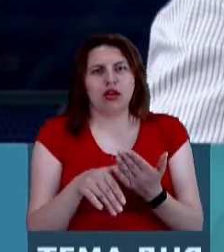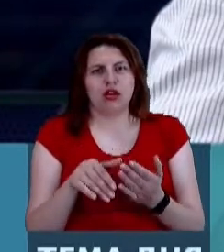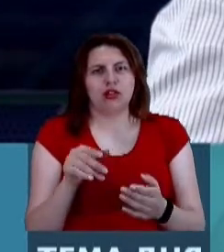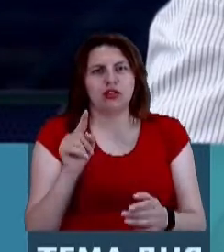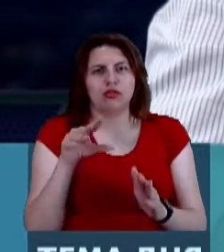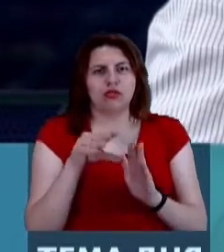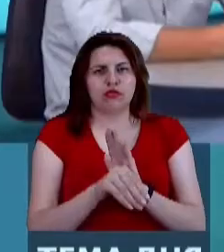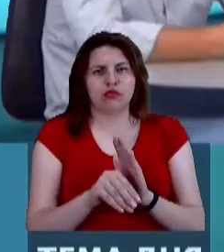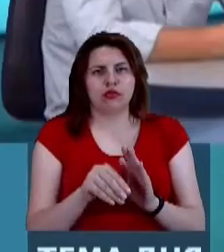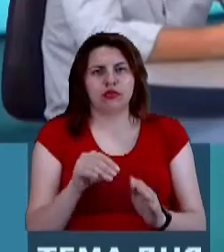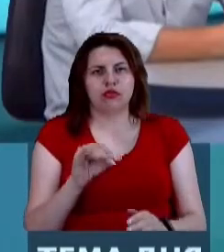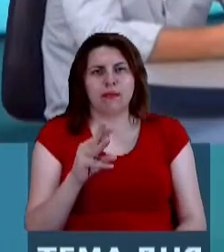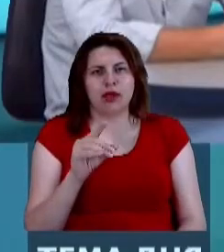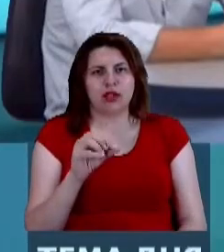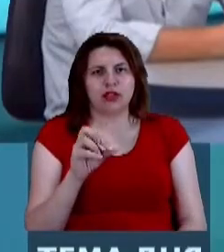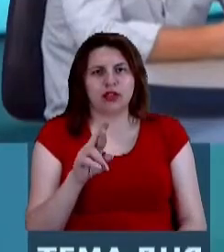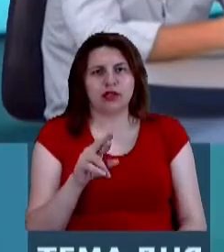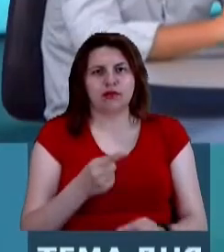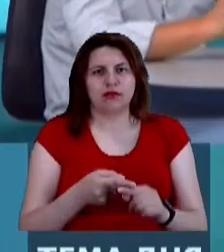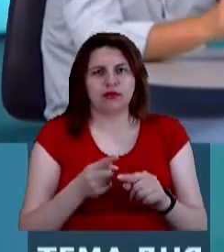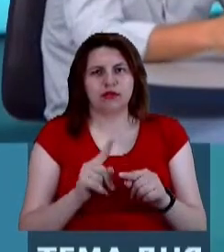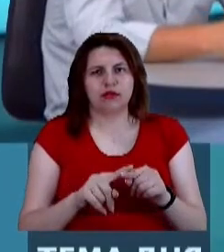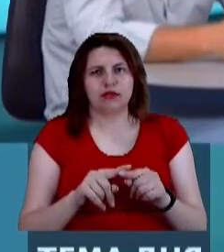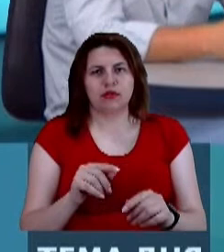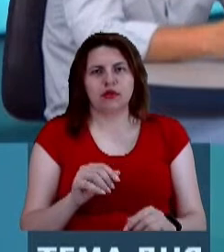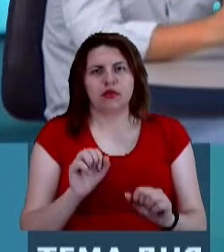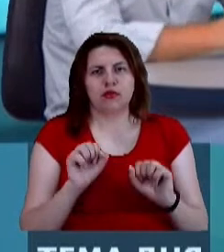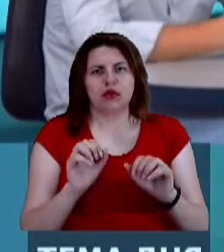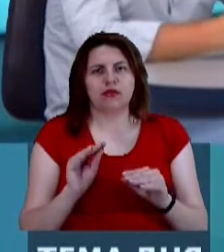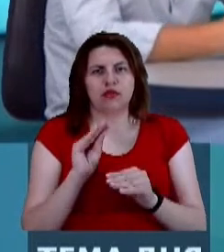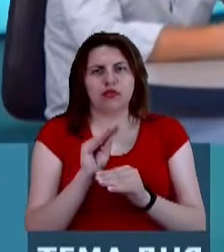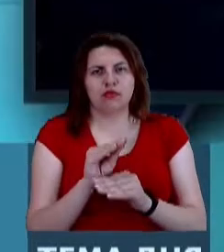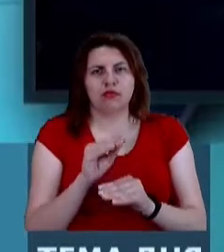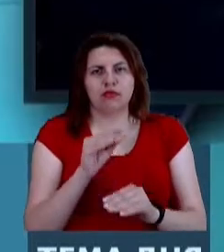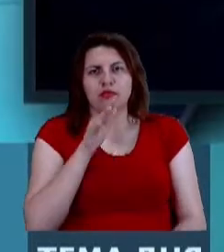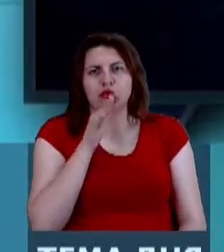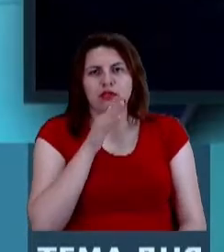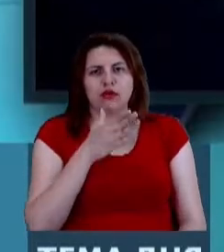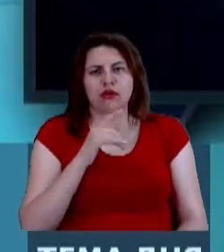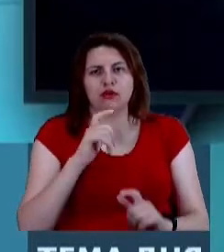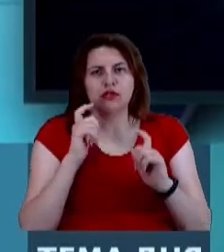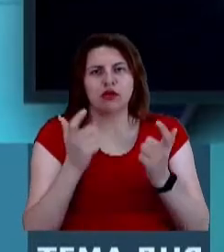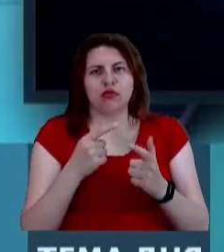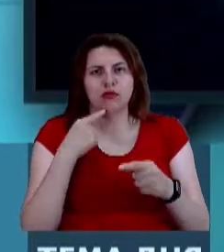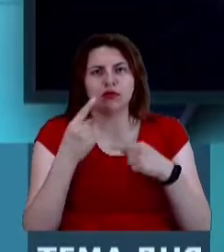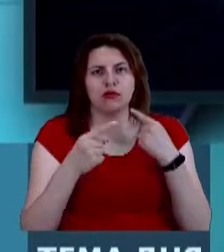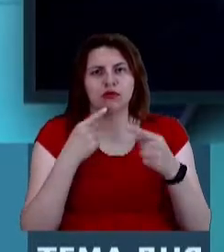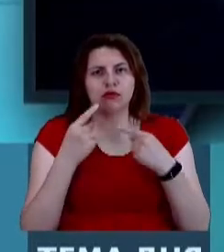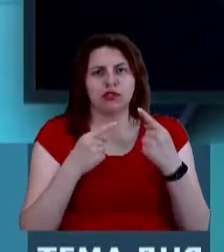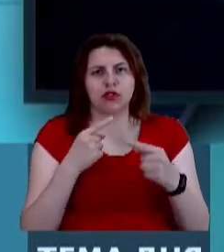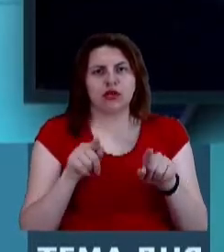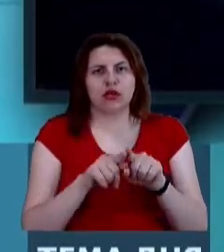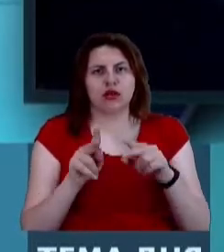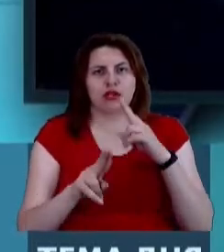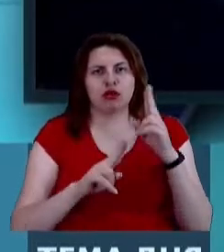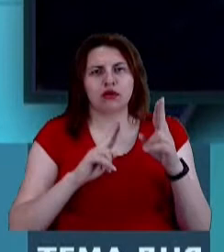допомагати в тому числі і медіа в цьому. Давайте тоді Я додам, тому що під час нашого сьогоднішнього семінару прозвучала така скарга, можна сказати, від